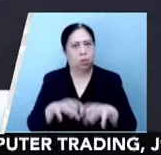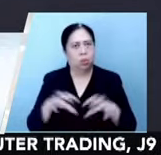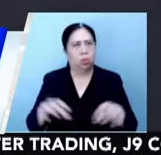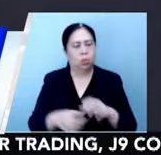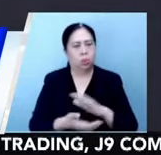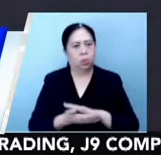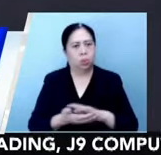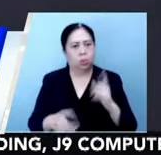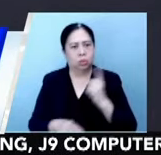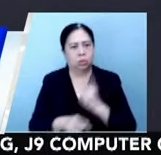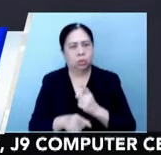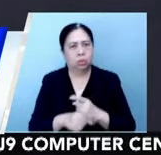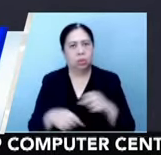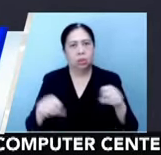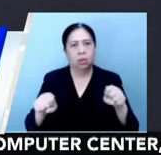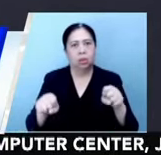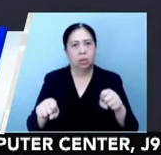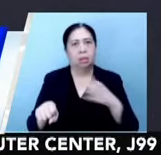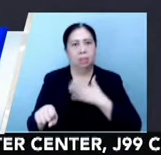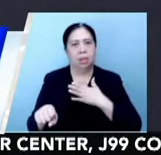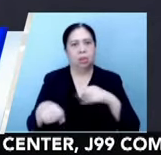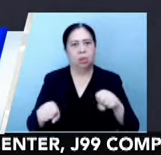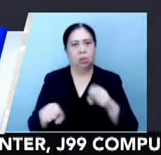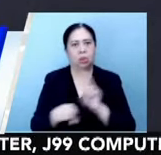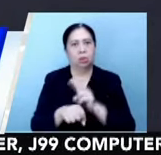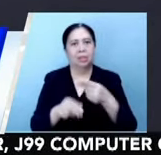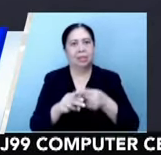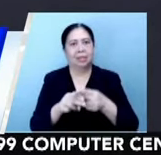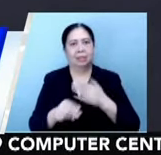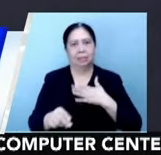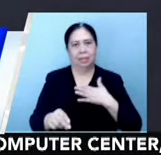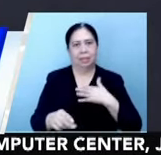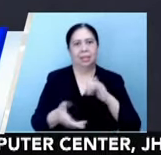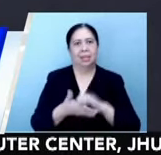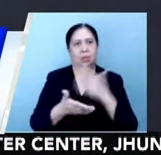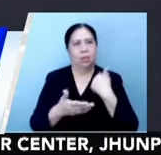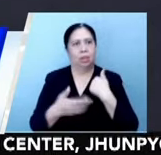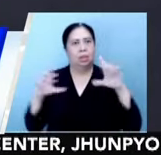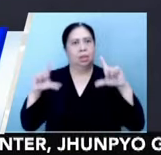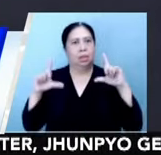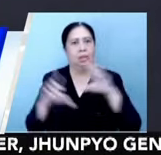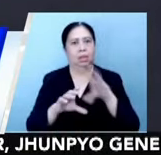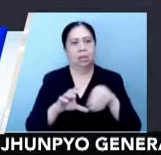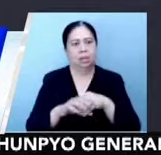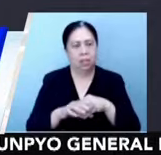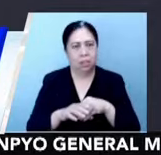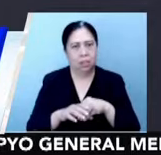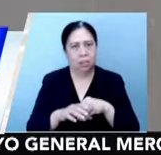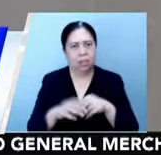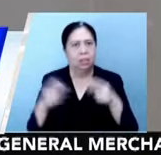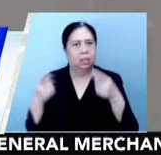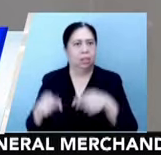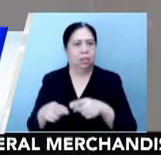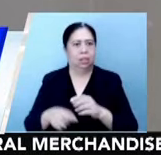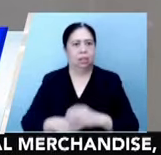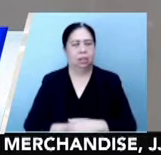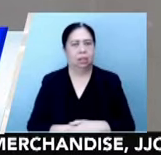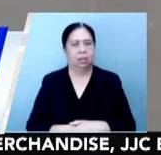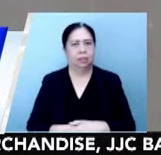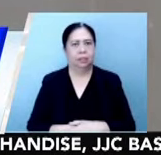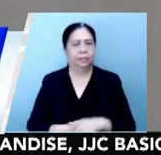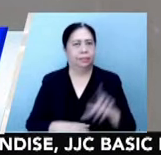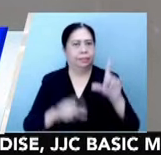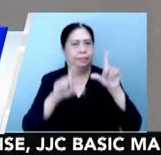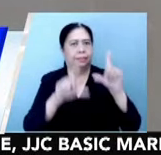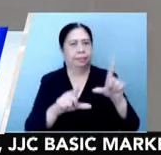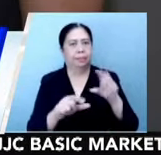sa motor ko lang po na ginamit dahil nakapangalan po yun sa akin. Kaya po nadawit ako sa insidenteng ganyan, sir. Nahanap sa kasong